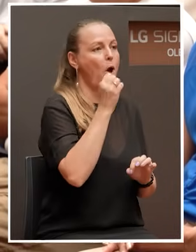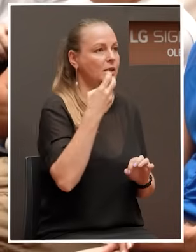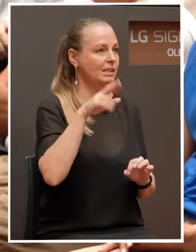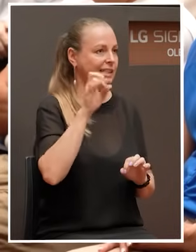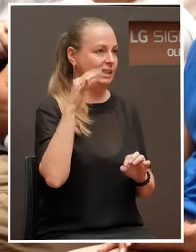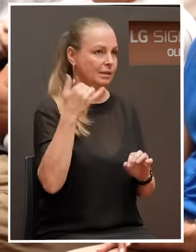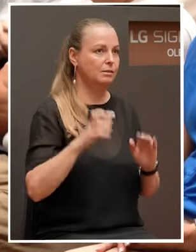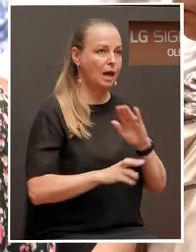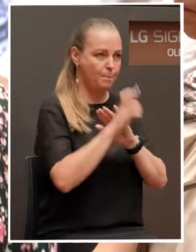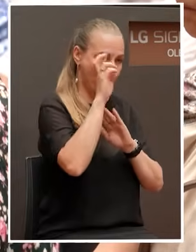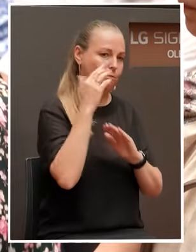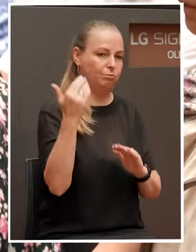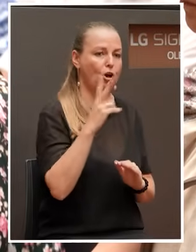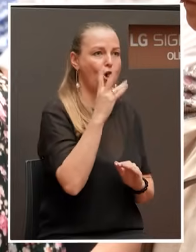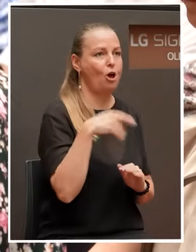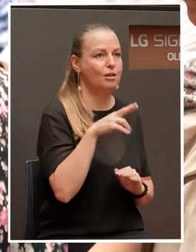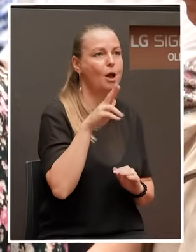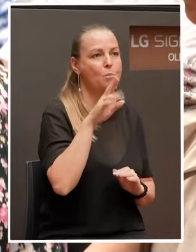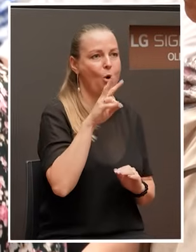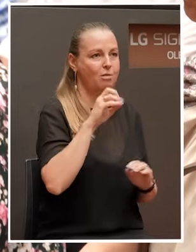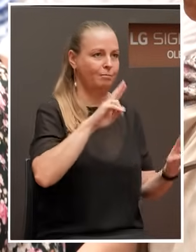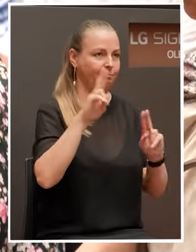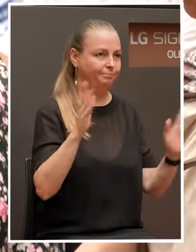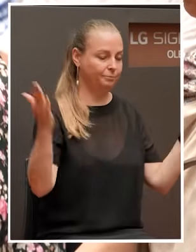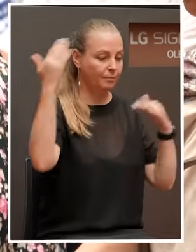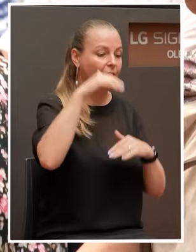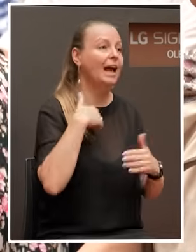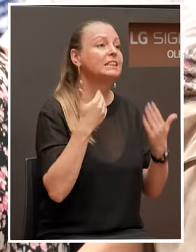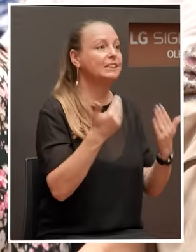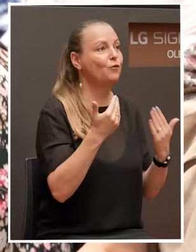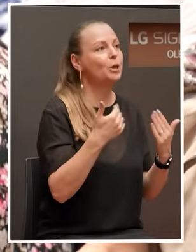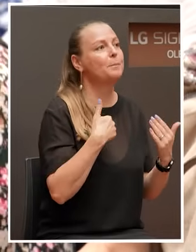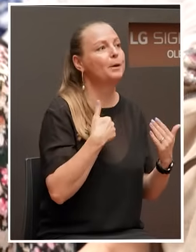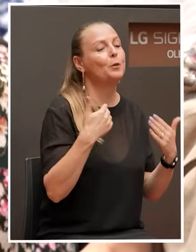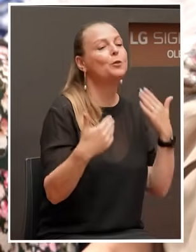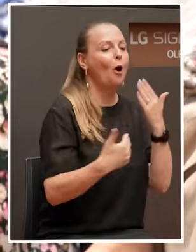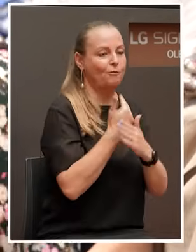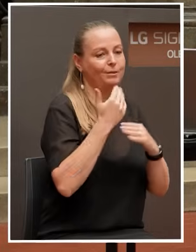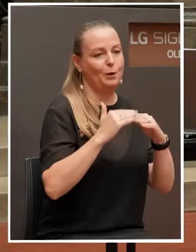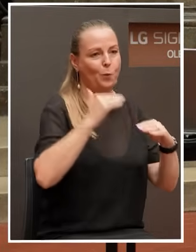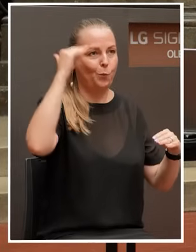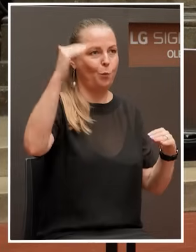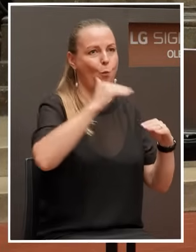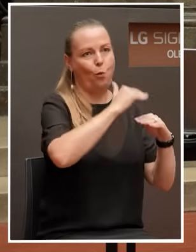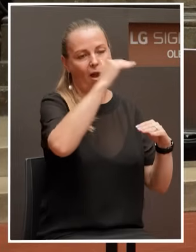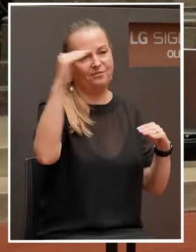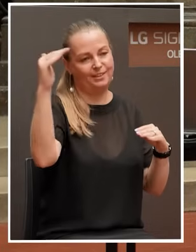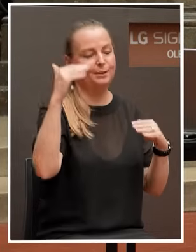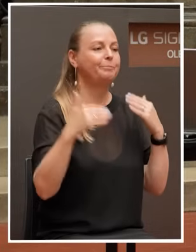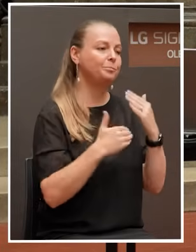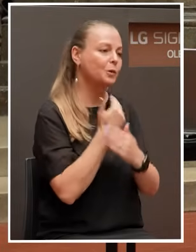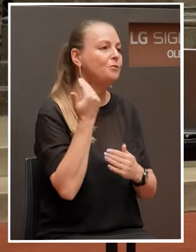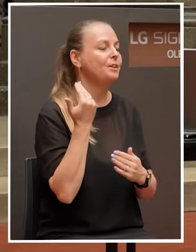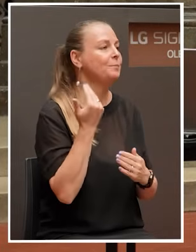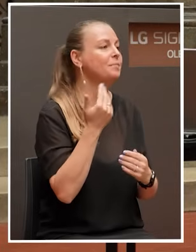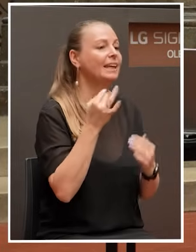герое полотен Клода Моне. И сегодня мы как бы выходим, мне кажется, на новый уровень, на новый пласт.